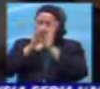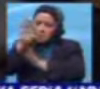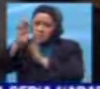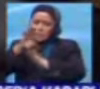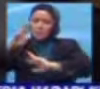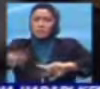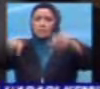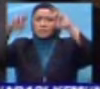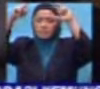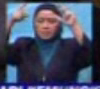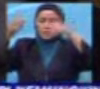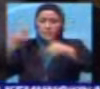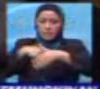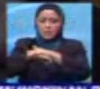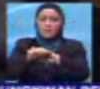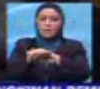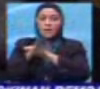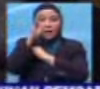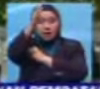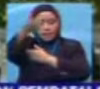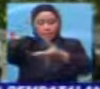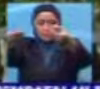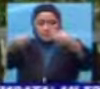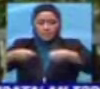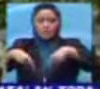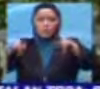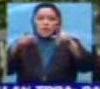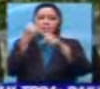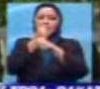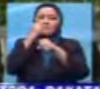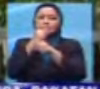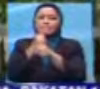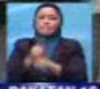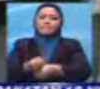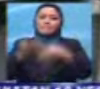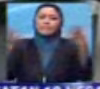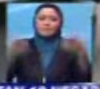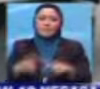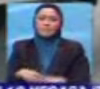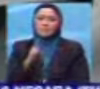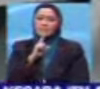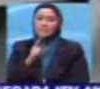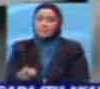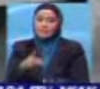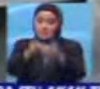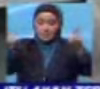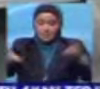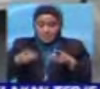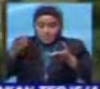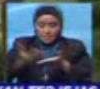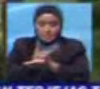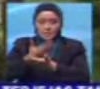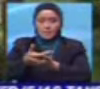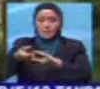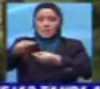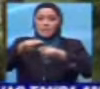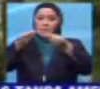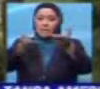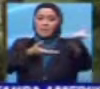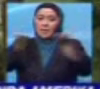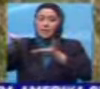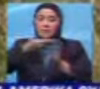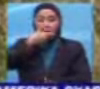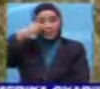akan membuka peluang pekerjaan yang banyak. Selain mengharapkan daerah baharu ini memberikan khidmat yang terbaik, penduduk Bagan Datuh